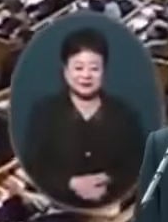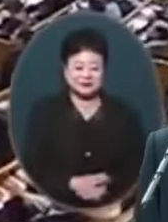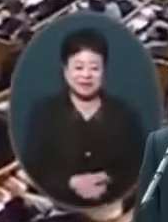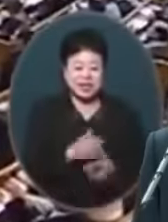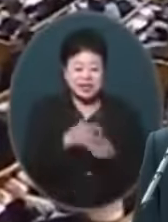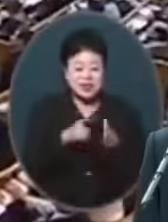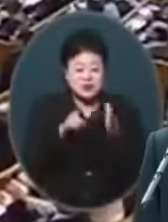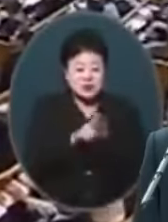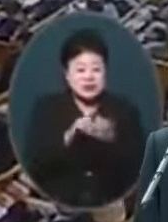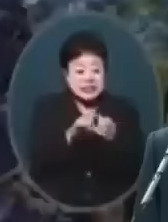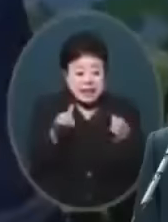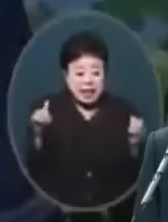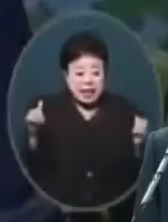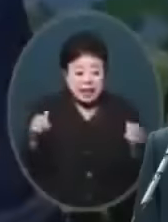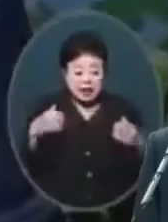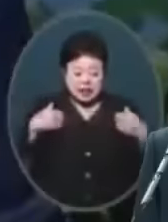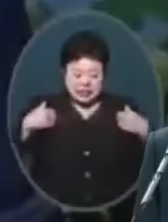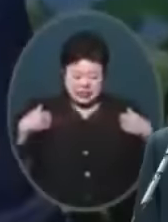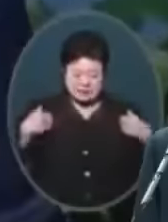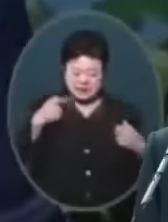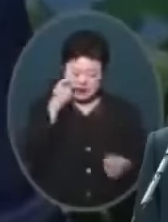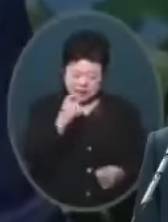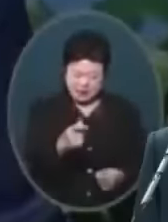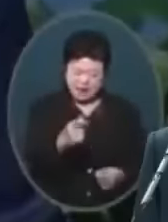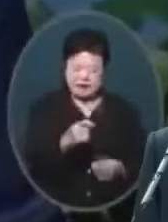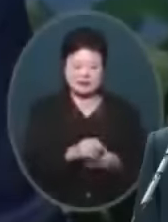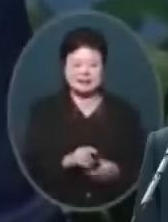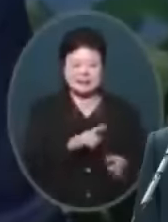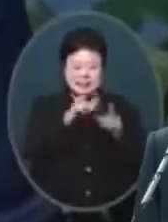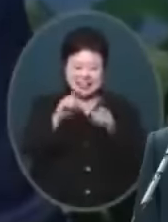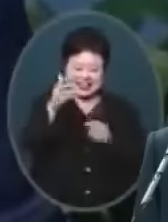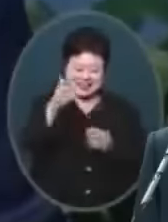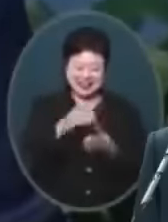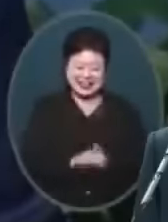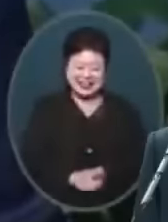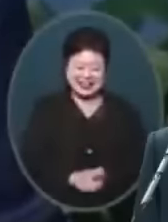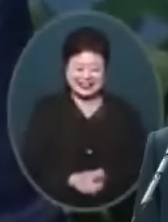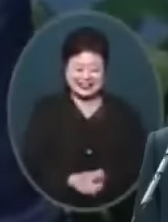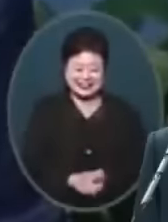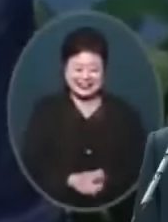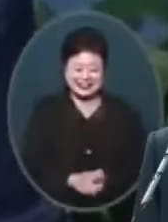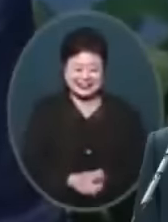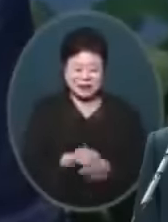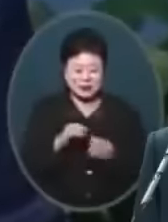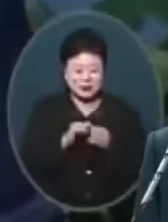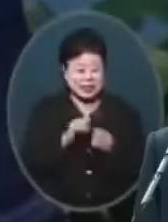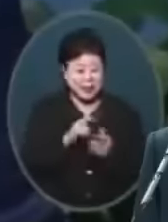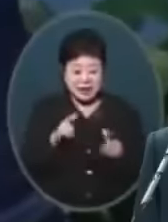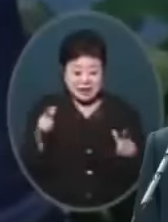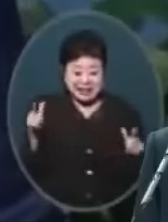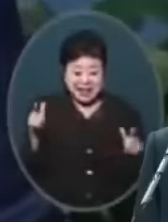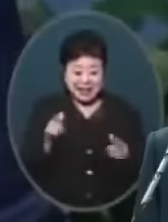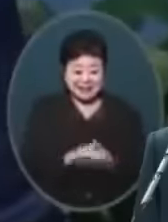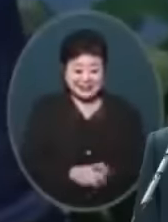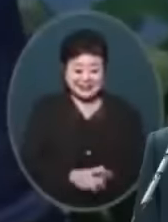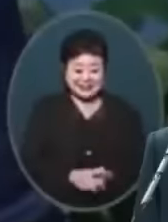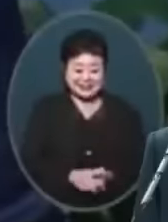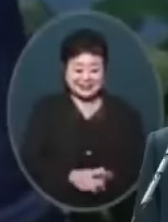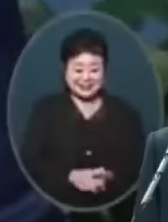우리 예수 믿는 사람들은 어깨에 힘 좀 넣고 살아야 돼요. 보통 사람이 아니기 때문인 것입니다.